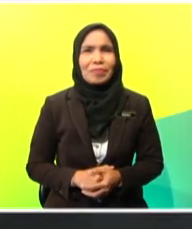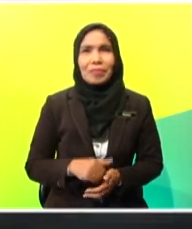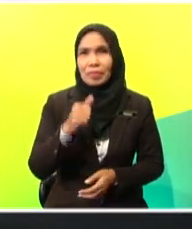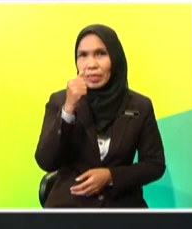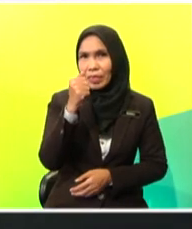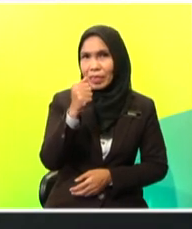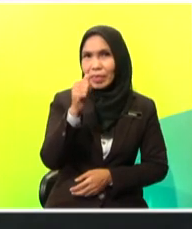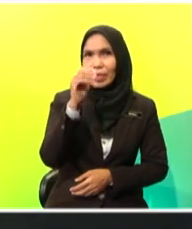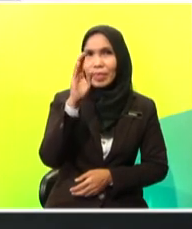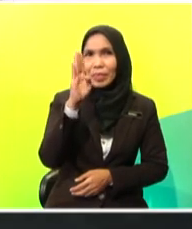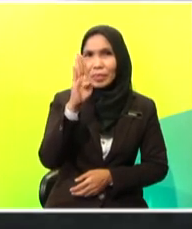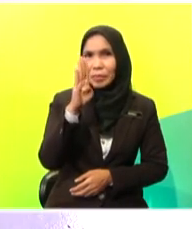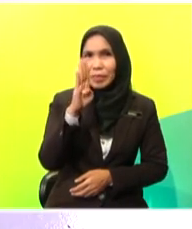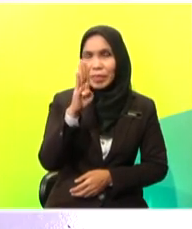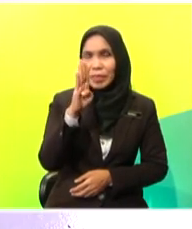by